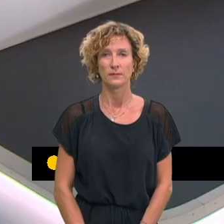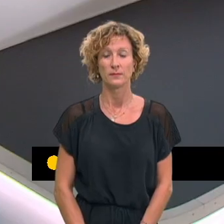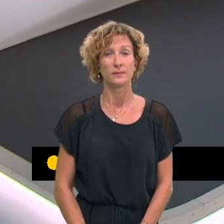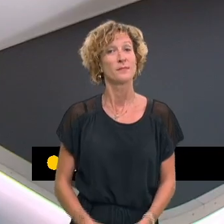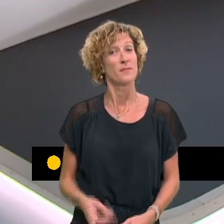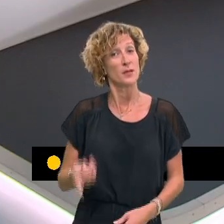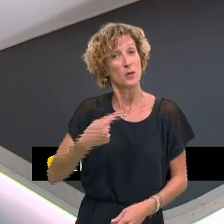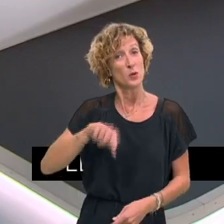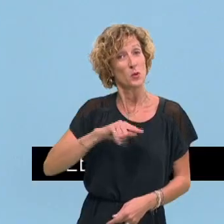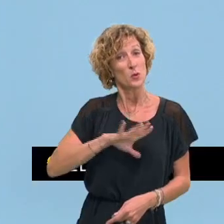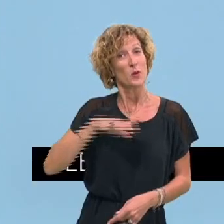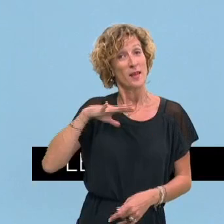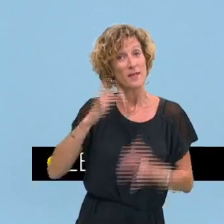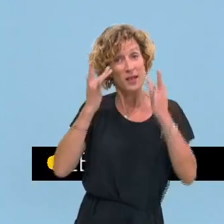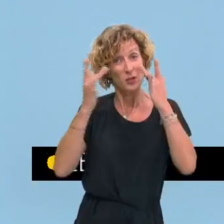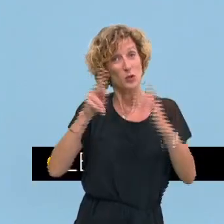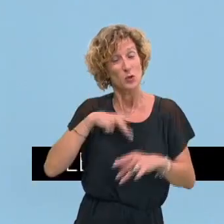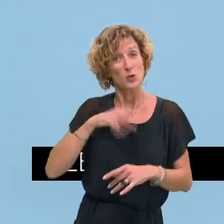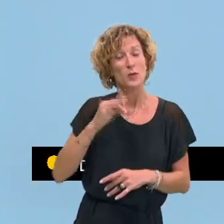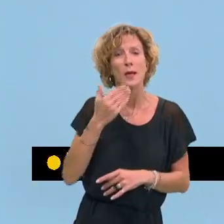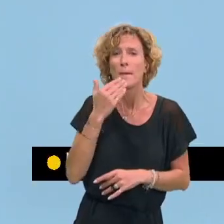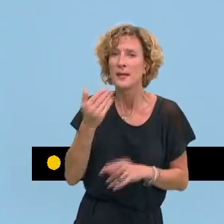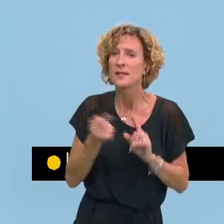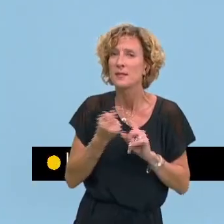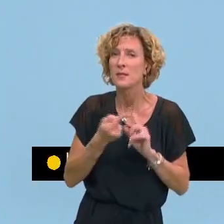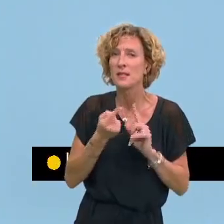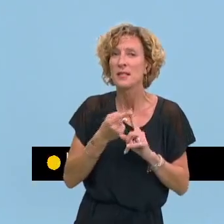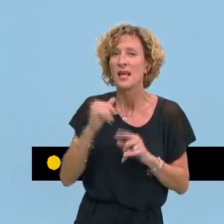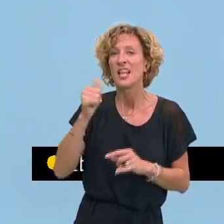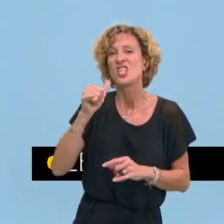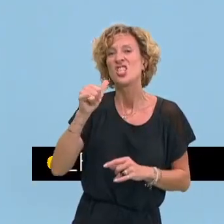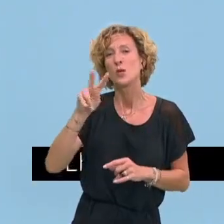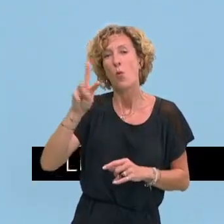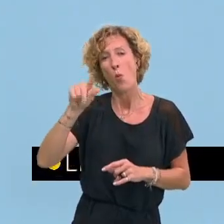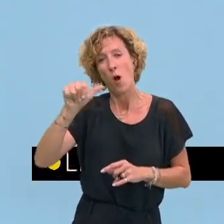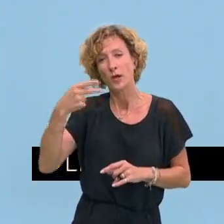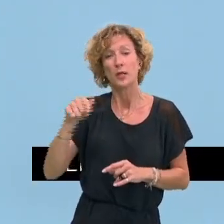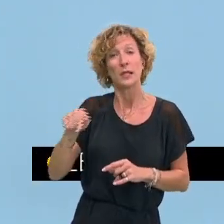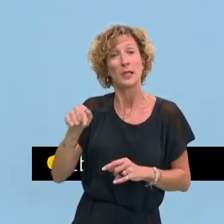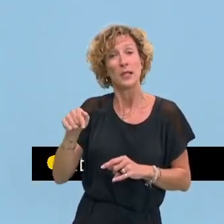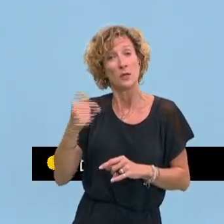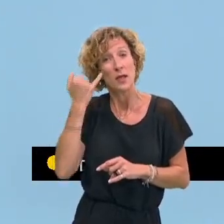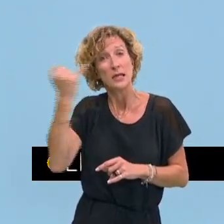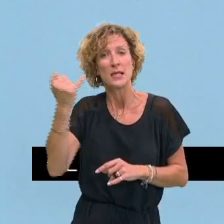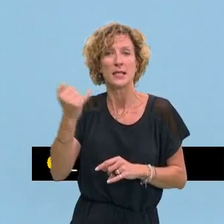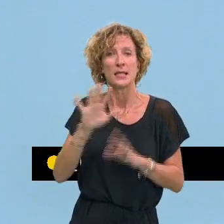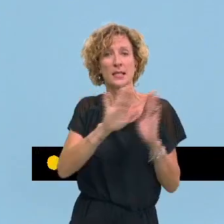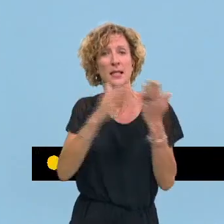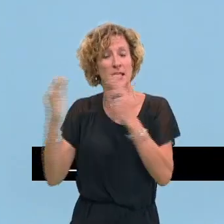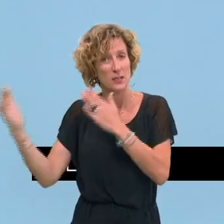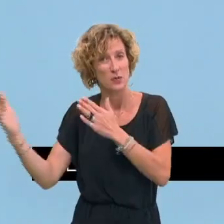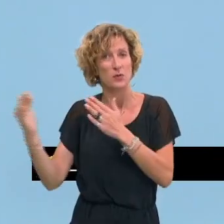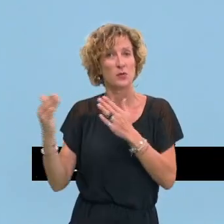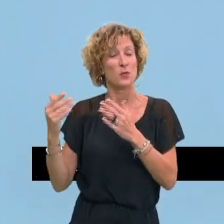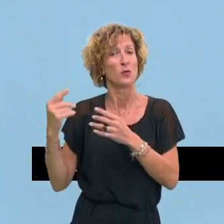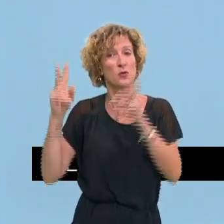Nous les fiers, bien sûr, de notre culture. Et un merci tout particulier à Jin Wang, qui est à l'origine de cette exposition Fashion for Good, les traditions de